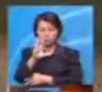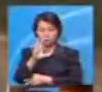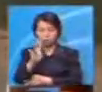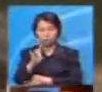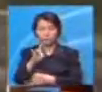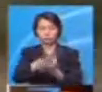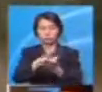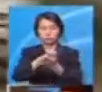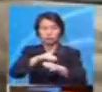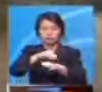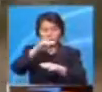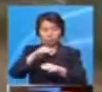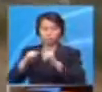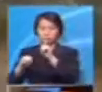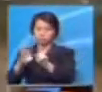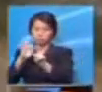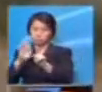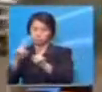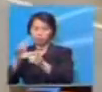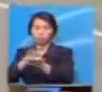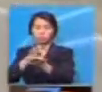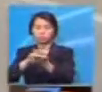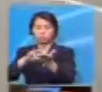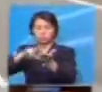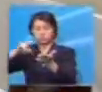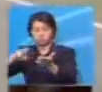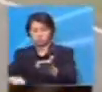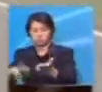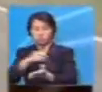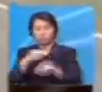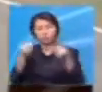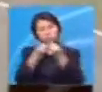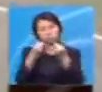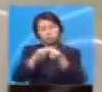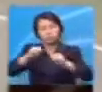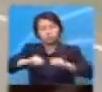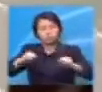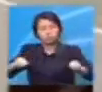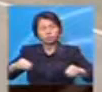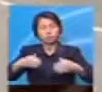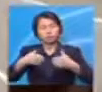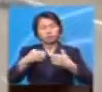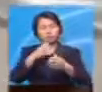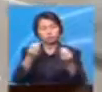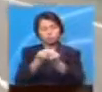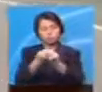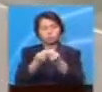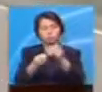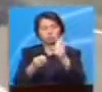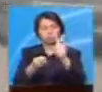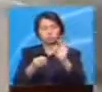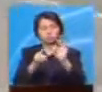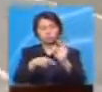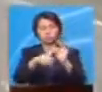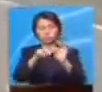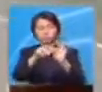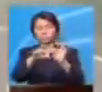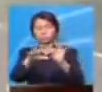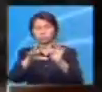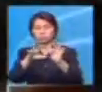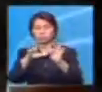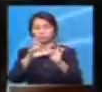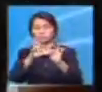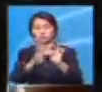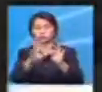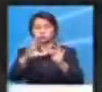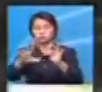sekolah menengah dan 191 buah sekolah rendah manakala jumlah murid pula melibatkan 97,553